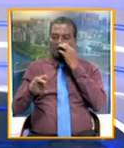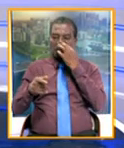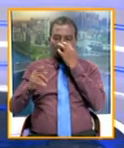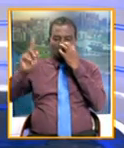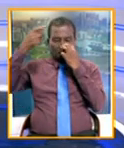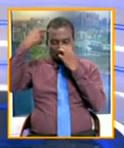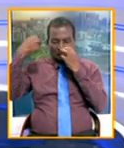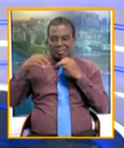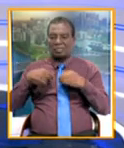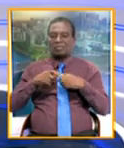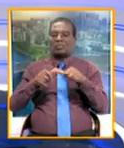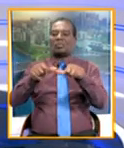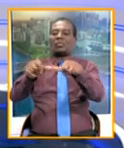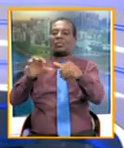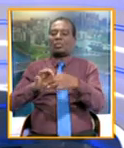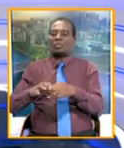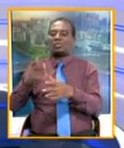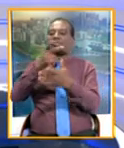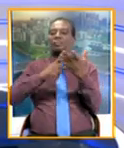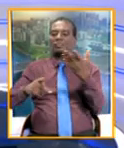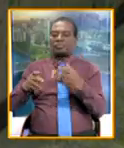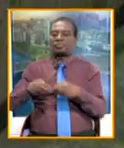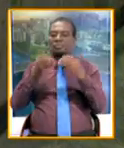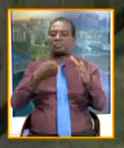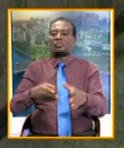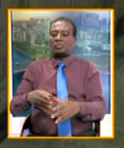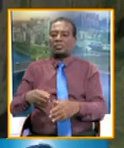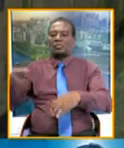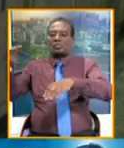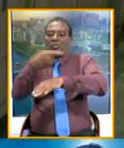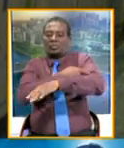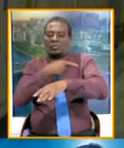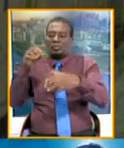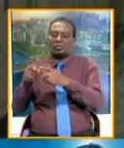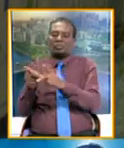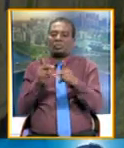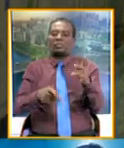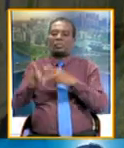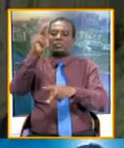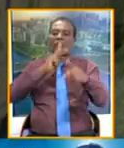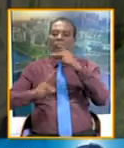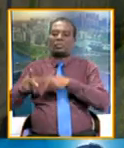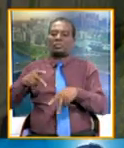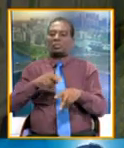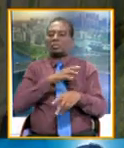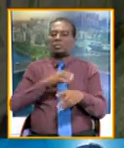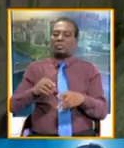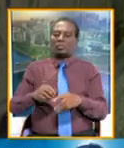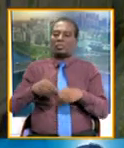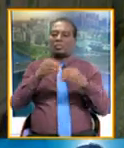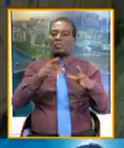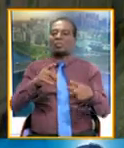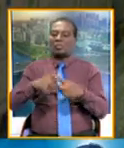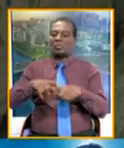L'État, en tout cas, lui continue de faire sa part, celle de mettre les vaccins à la disposition des populations. Reste à elle de se rendre dans